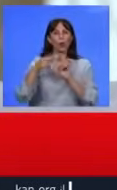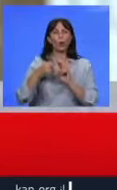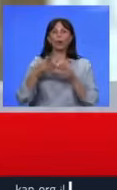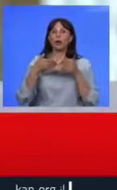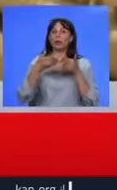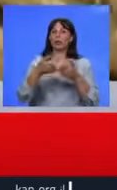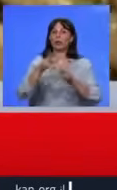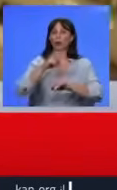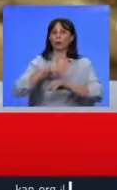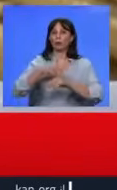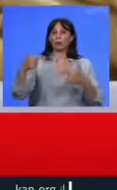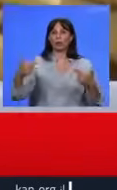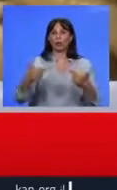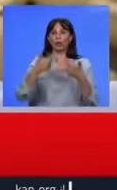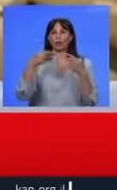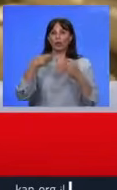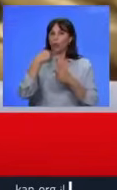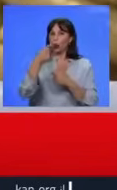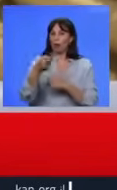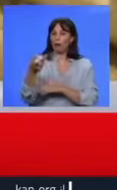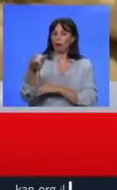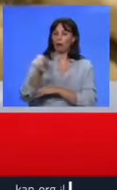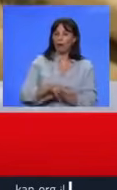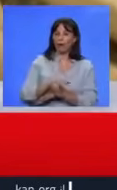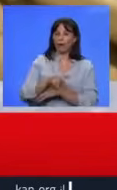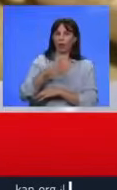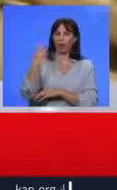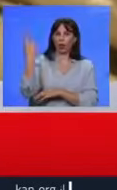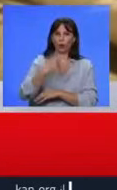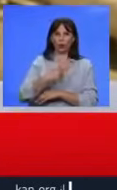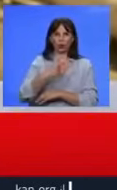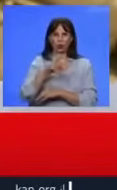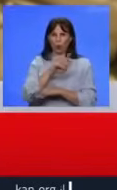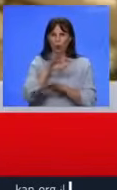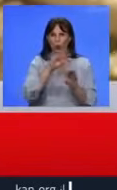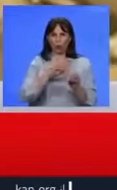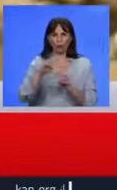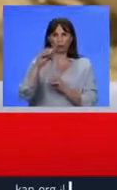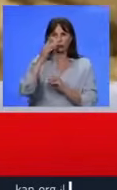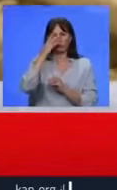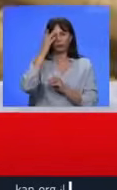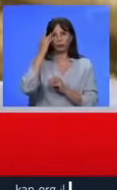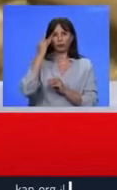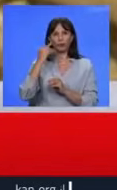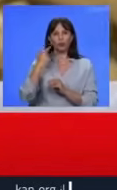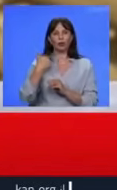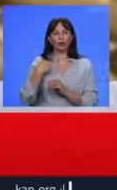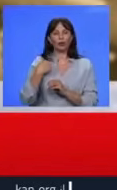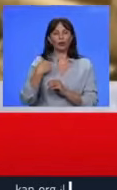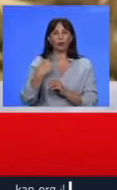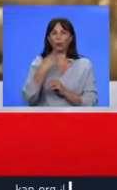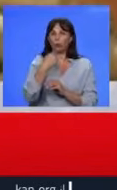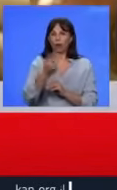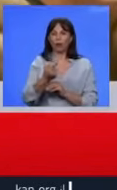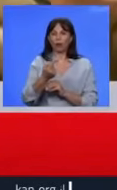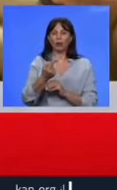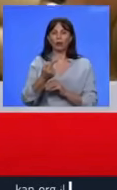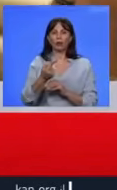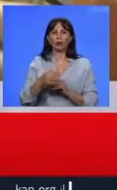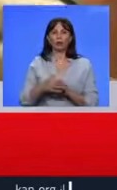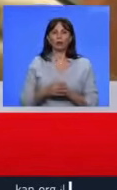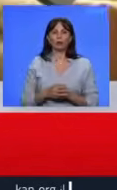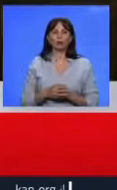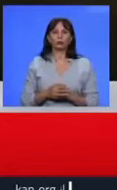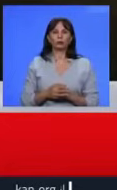בכלל... גזר דין מוות בסופו של יום. הוא לא העביר לאויב. אני רק אומר, אז שוב פעם, אני רק אומר שמבחינת